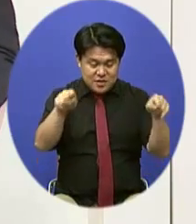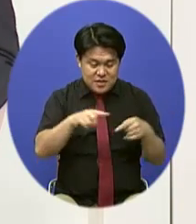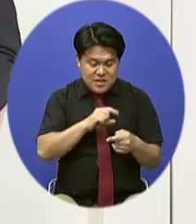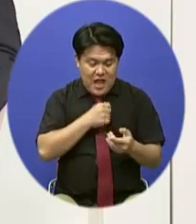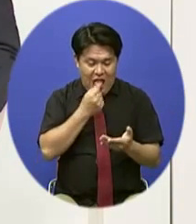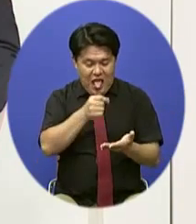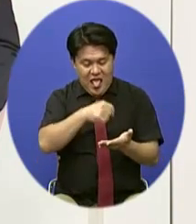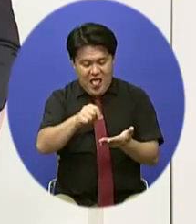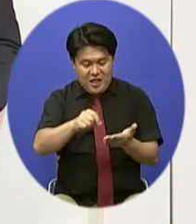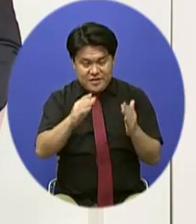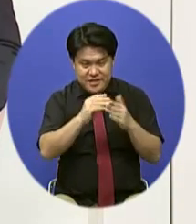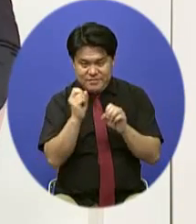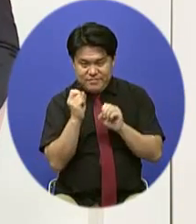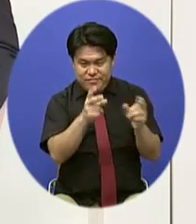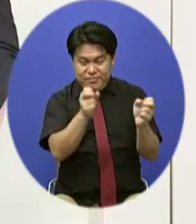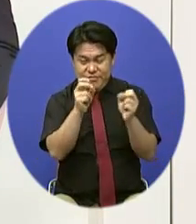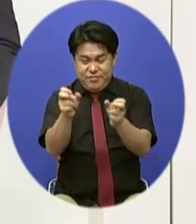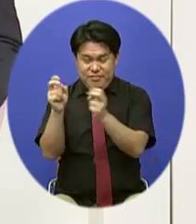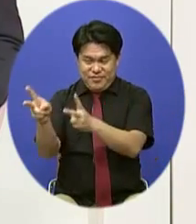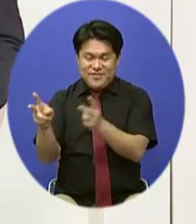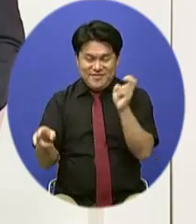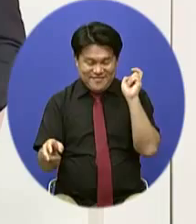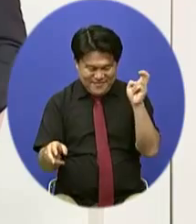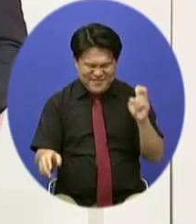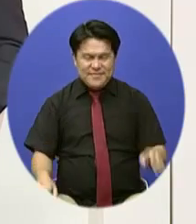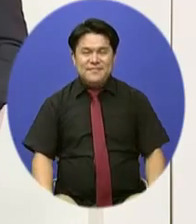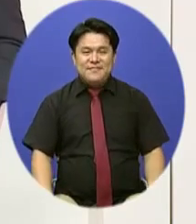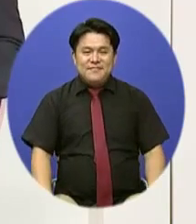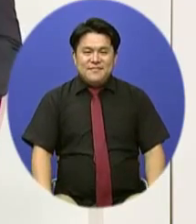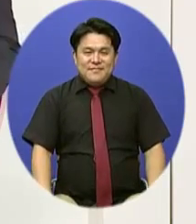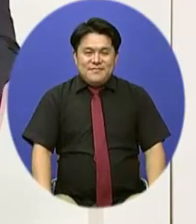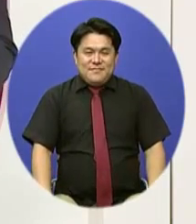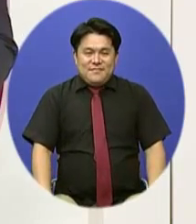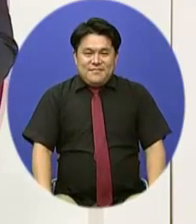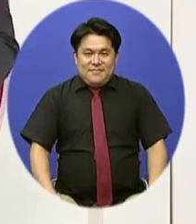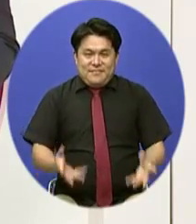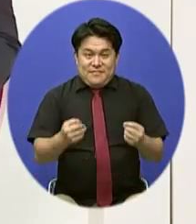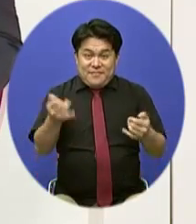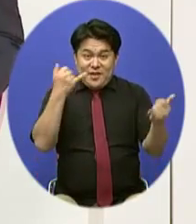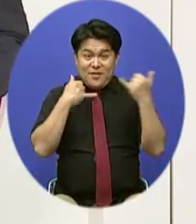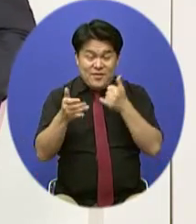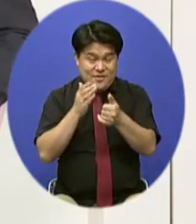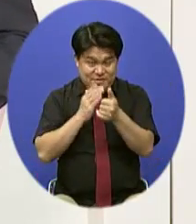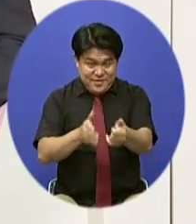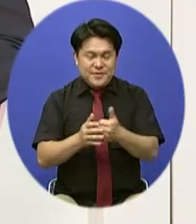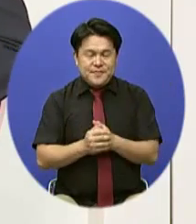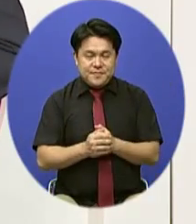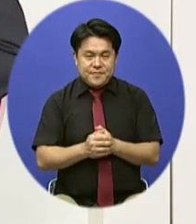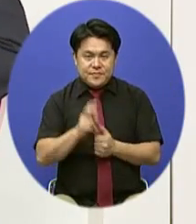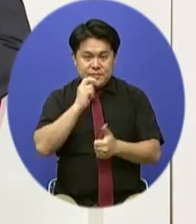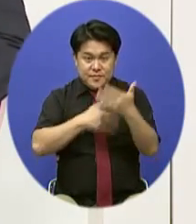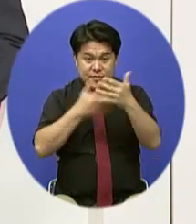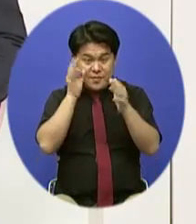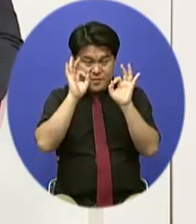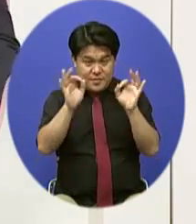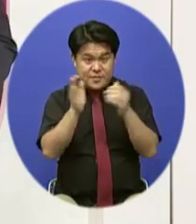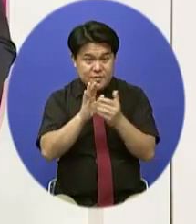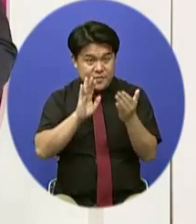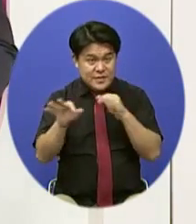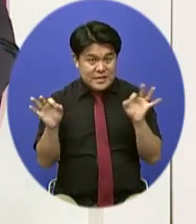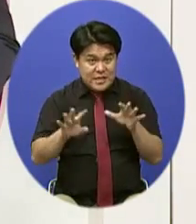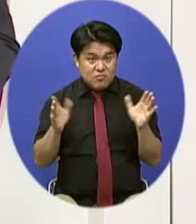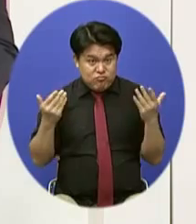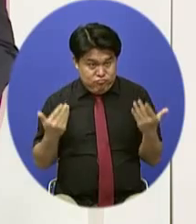댁으로 보내드리도록 하겠습니다. 네. 네. 많은 참여 부탁드리고요. 자, 뮤직비디오 보고 저희들은 잠깐 네.